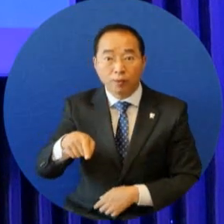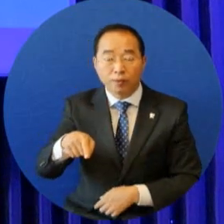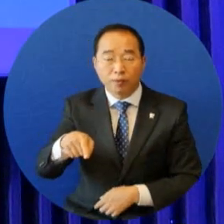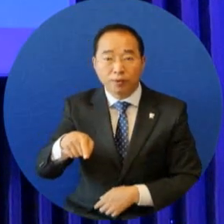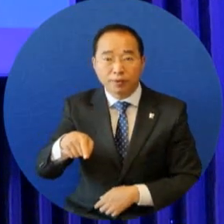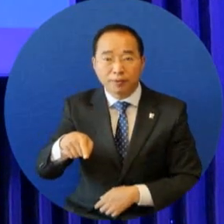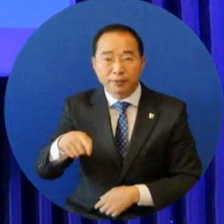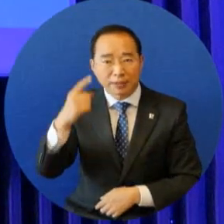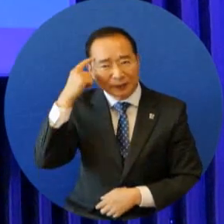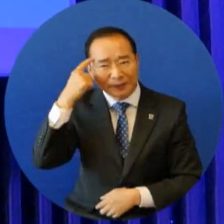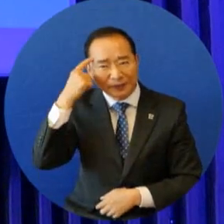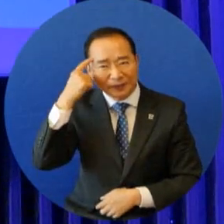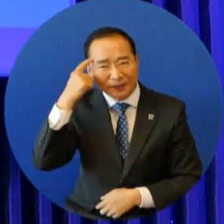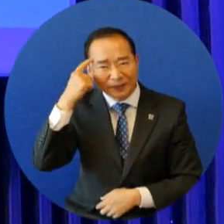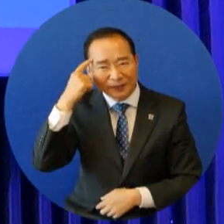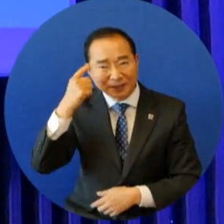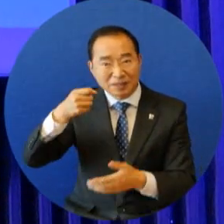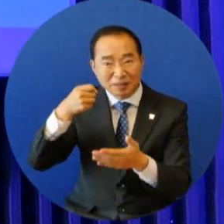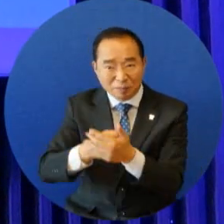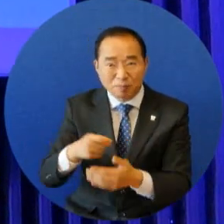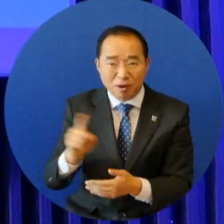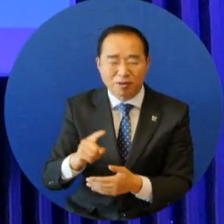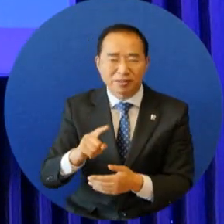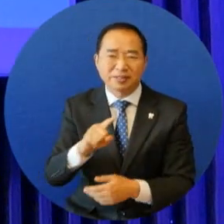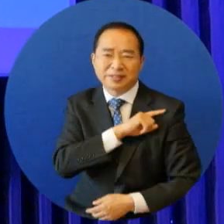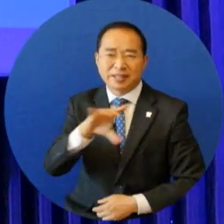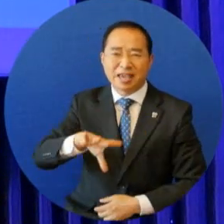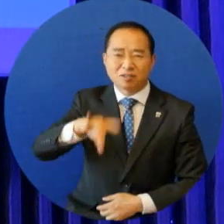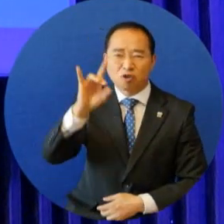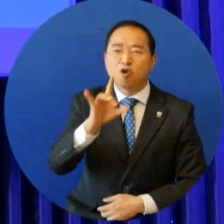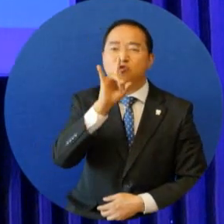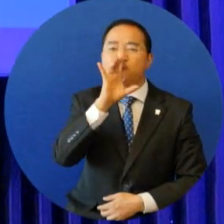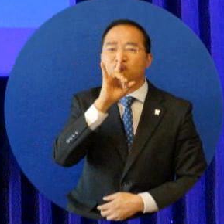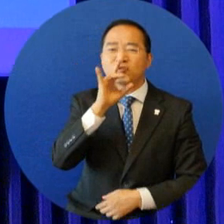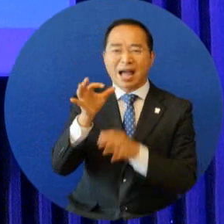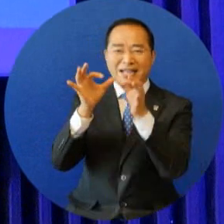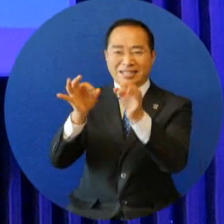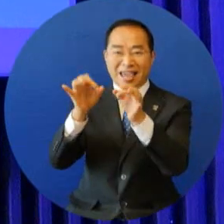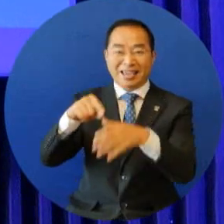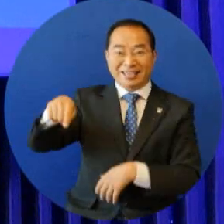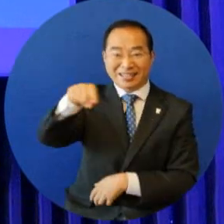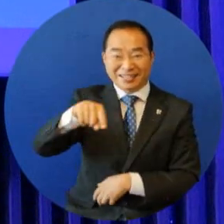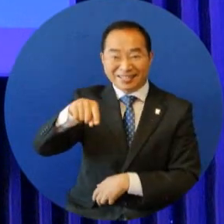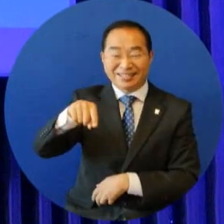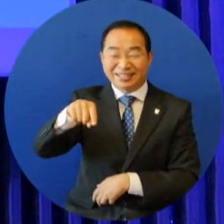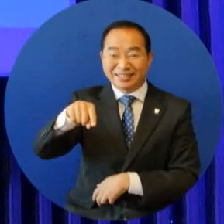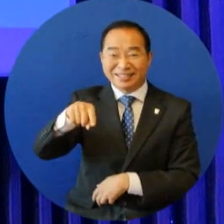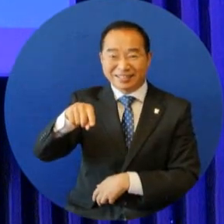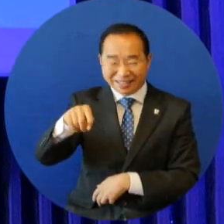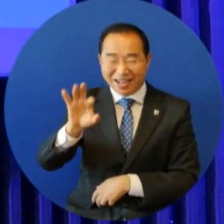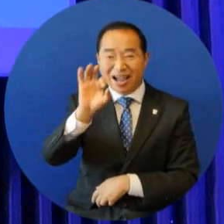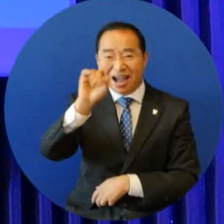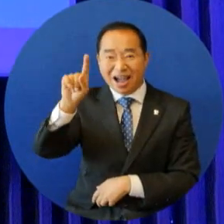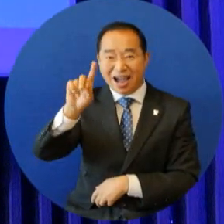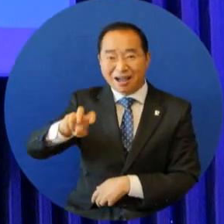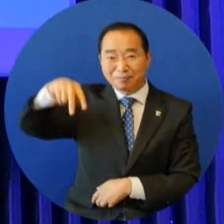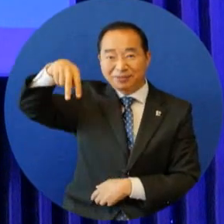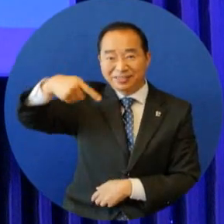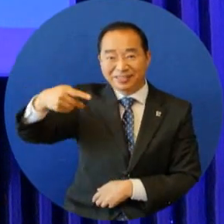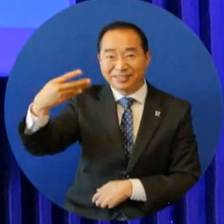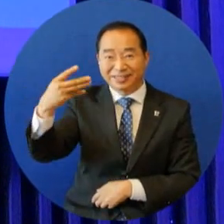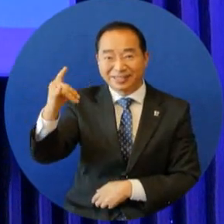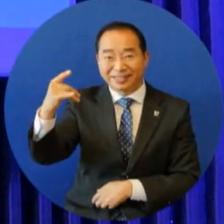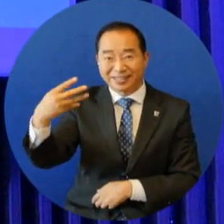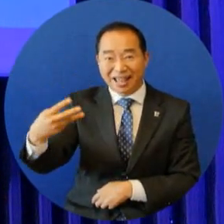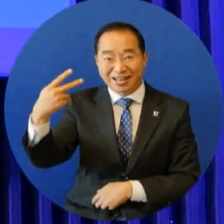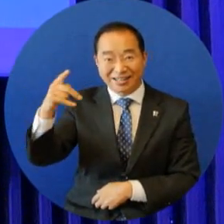그래서 당시 세계 최초의 중앙은행격인 암스테르담 은행을